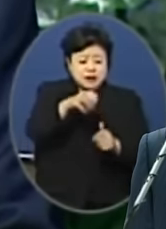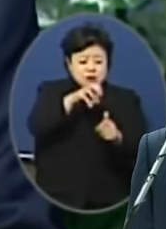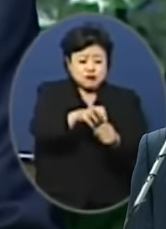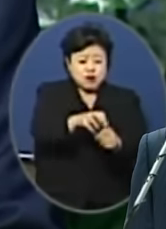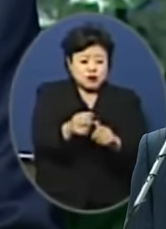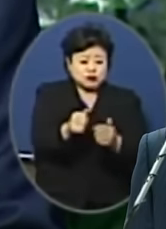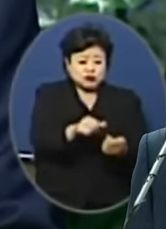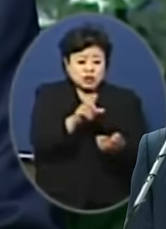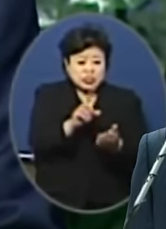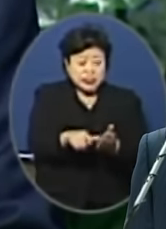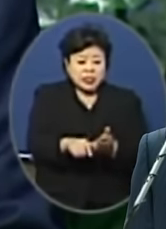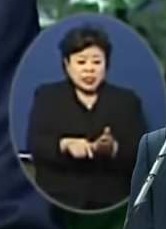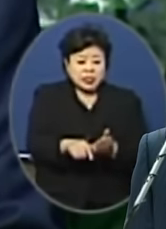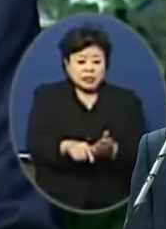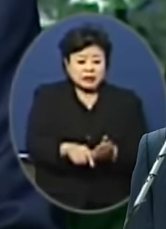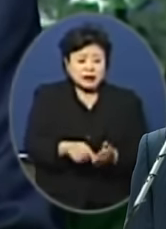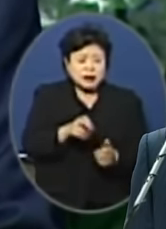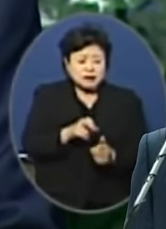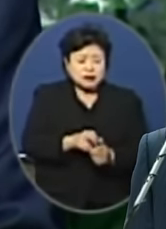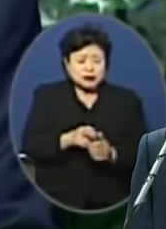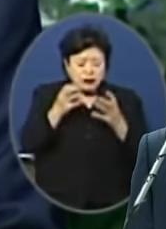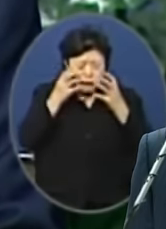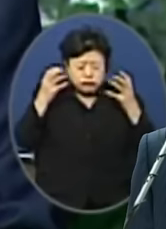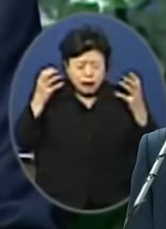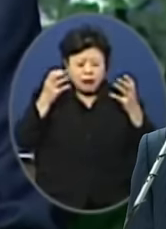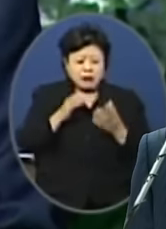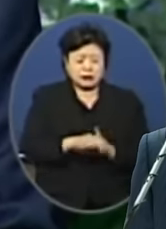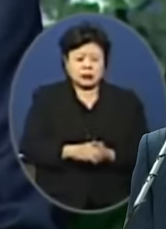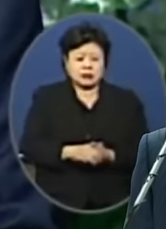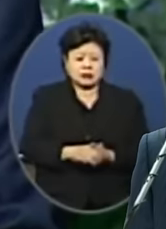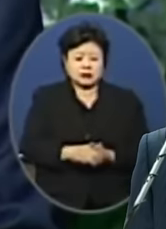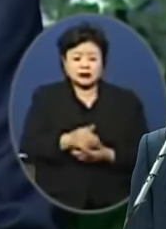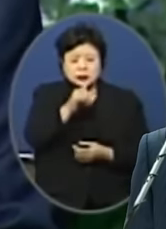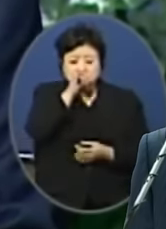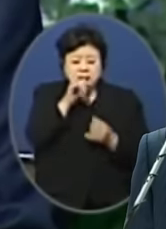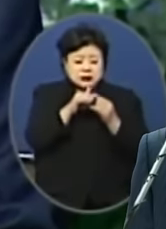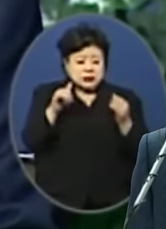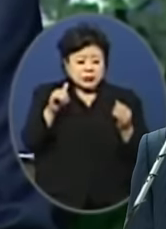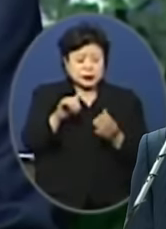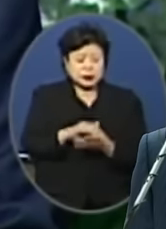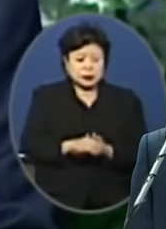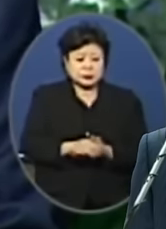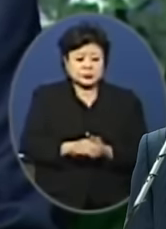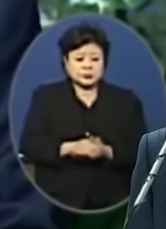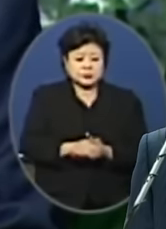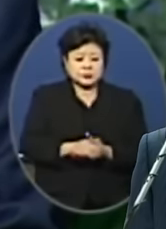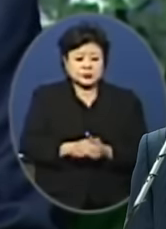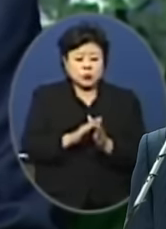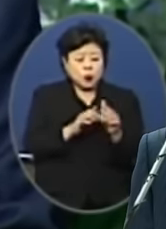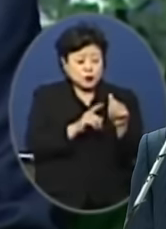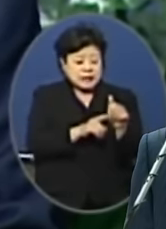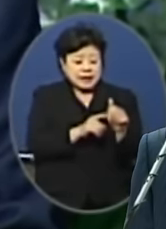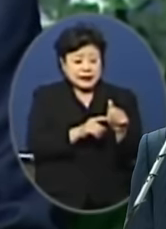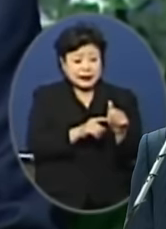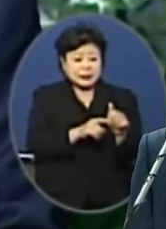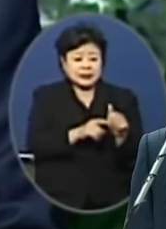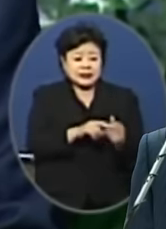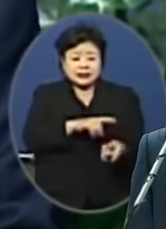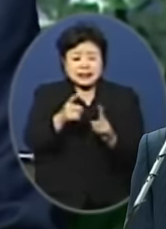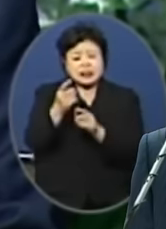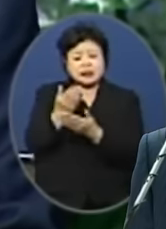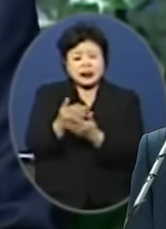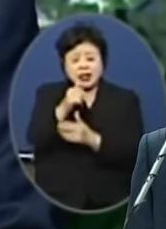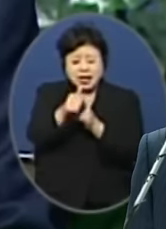때 불뱀에 물려서 퉁퉁 부어 있는 이스라엘 백성들이 모세에게